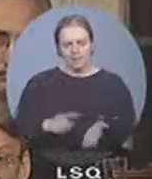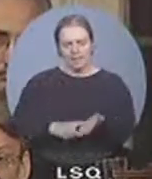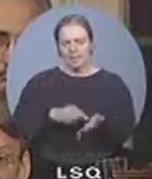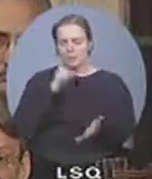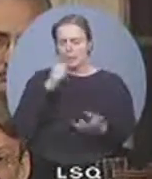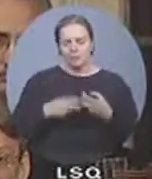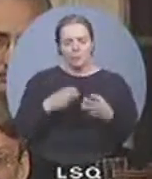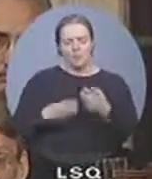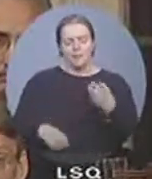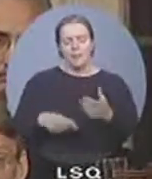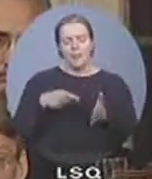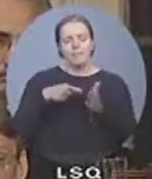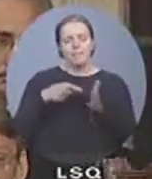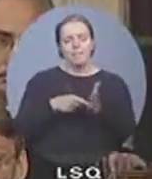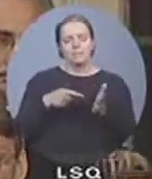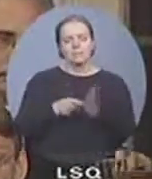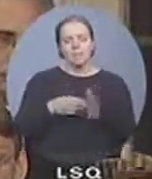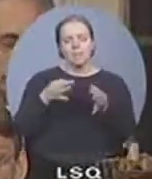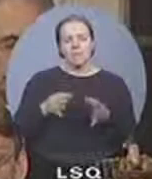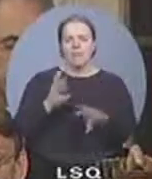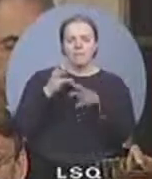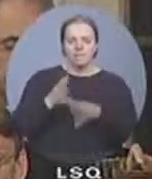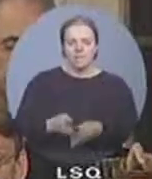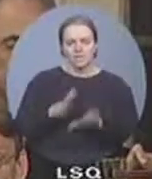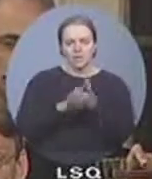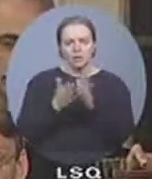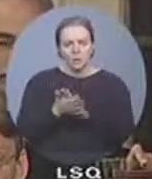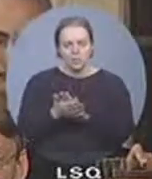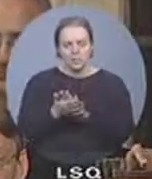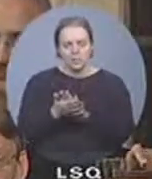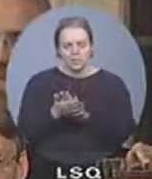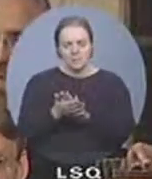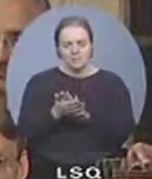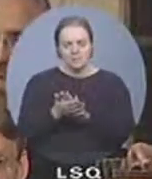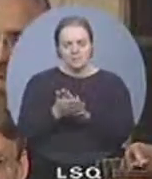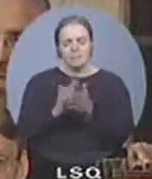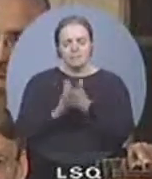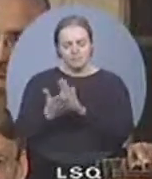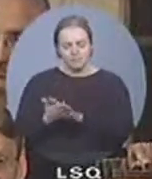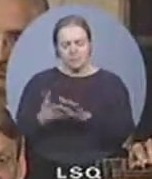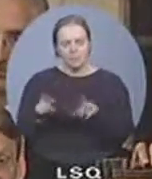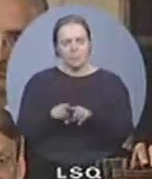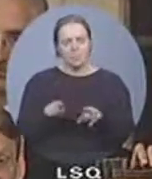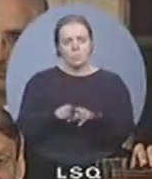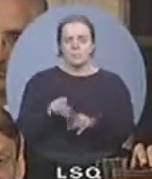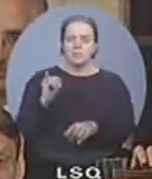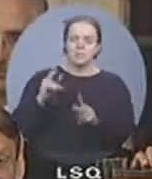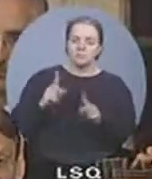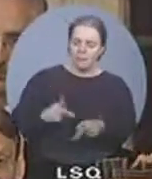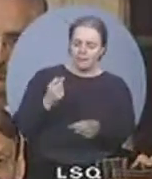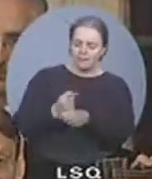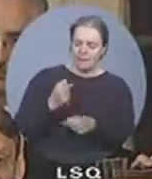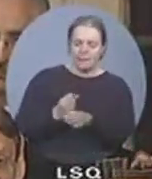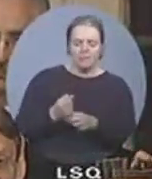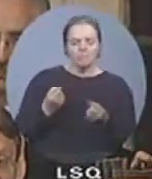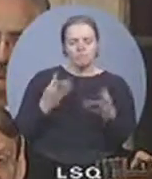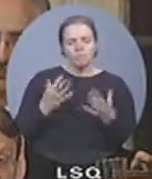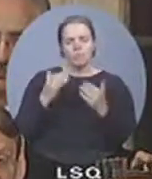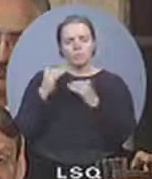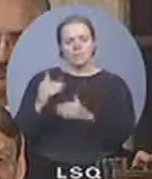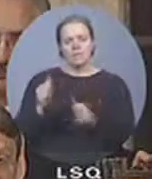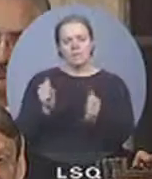des pensions lors des faillites d'entreprise et ne couvre pas les travailleurs qui ne sont pas protégés par les